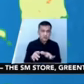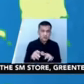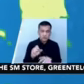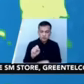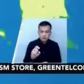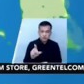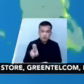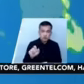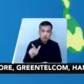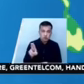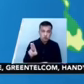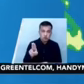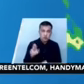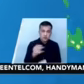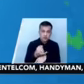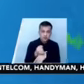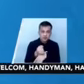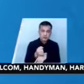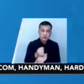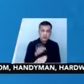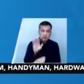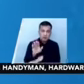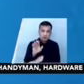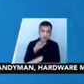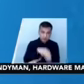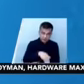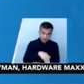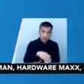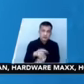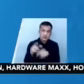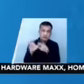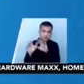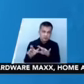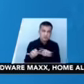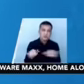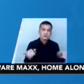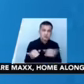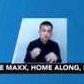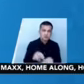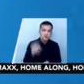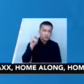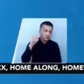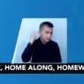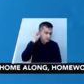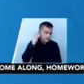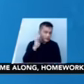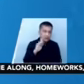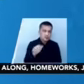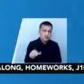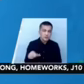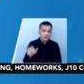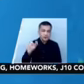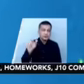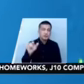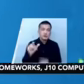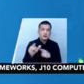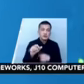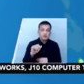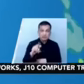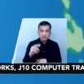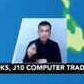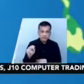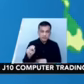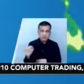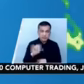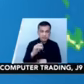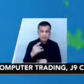At pagsapit naman ng hapon at gabi, may mga pag-ulan na rin dito sa may Northern Mindanao, Barm, Soksarjen, ganun din sa may Caraga